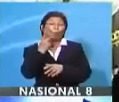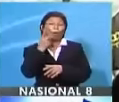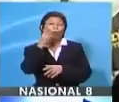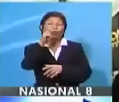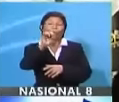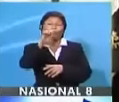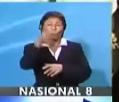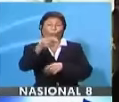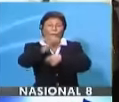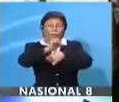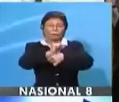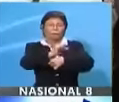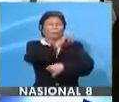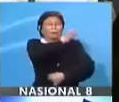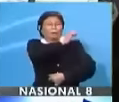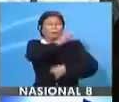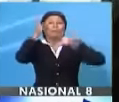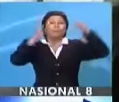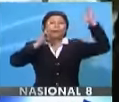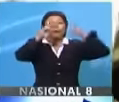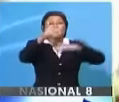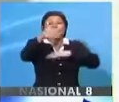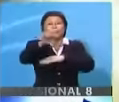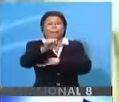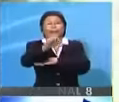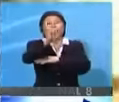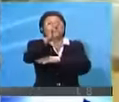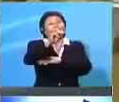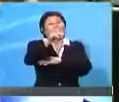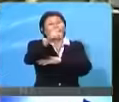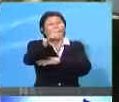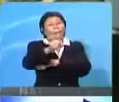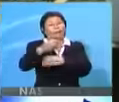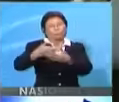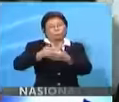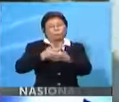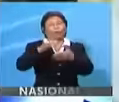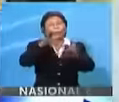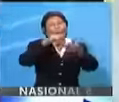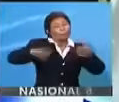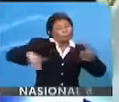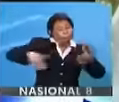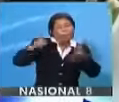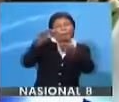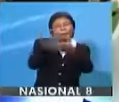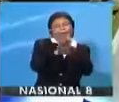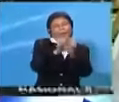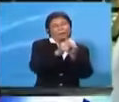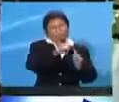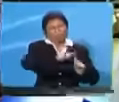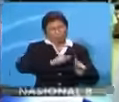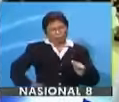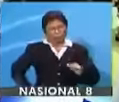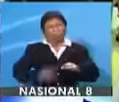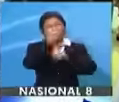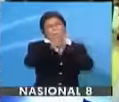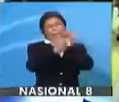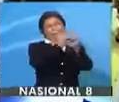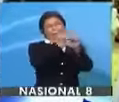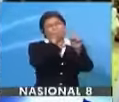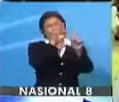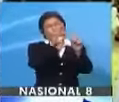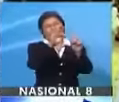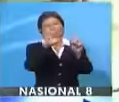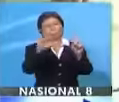pernah bertugas sebagai eksekutif Malaysia Airlines MAS sebelum mendirikan rumah tangga dengan Tengku Razali pada